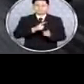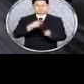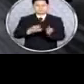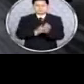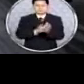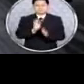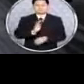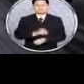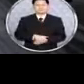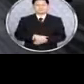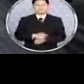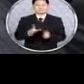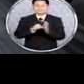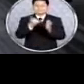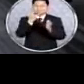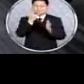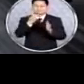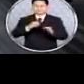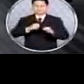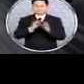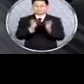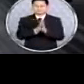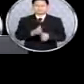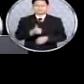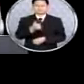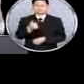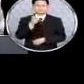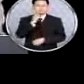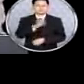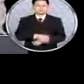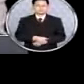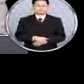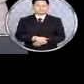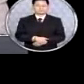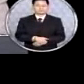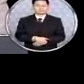掌了，那么让我们的流程能够很顺利进行，谢谢大家。